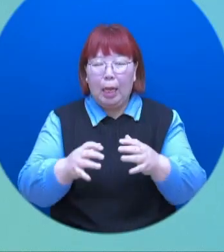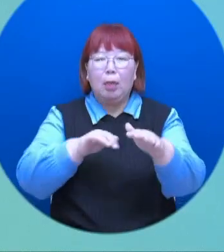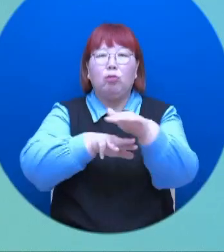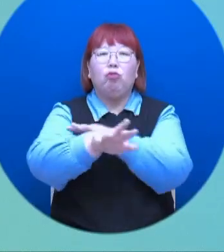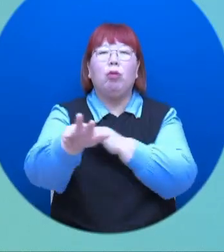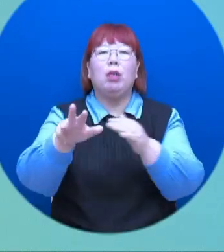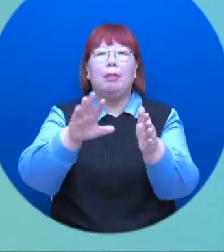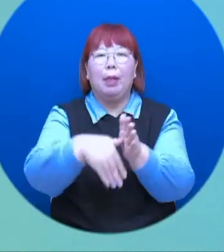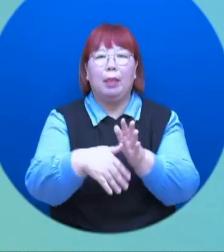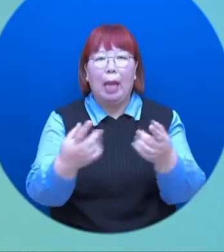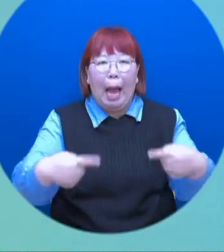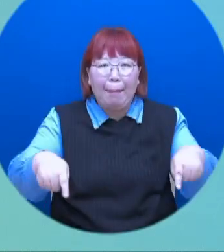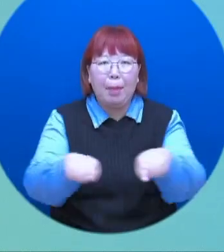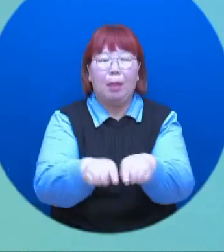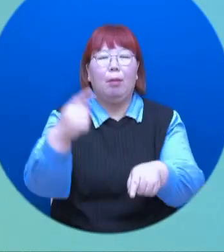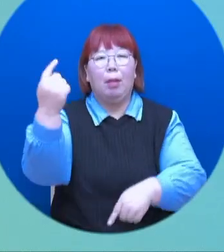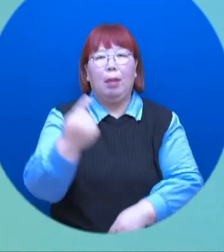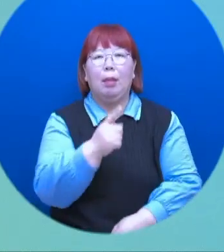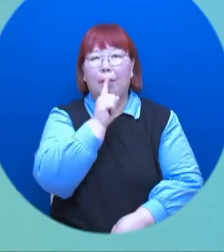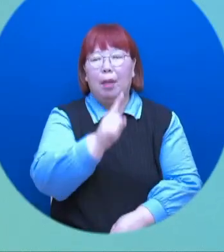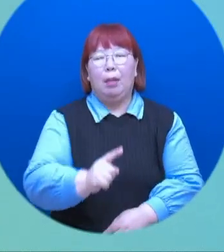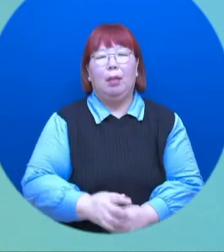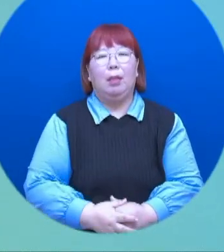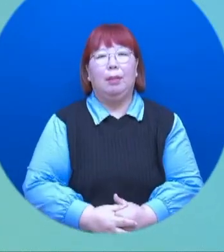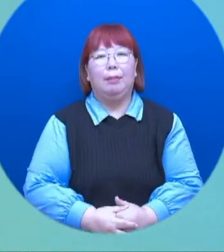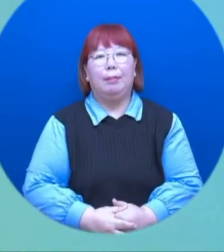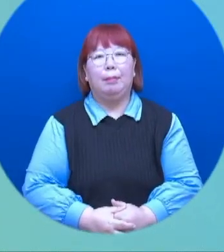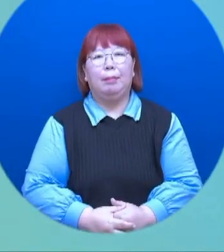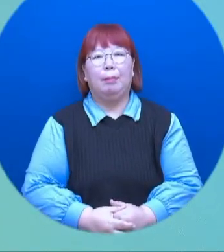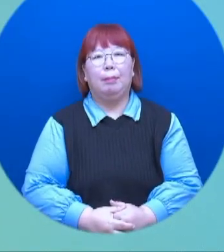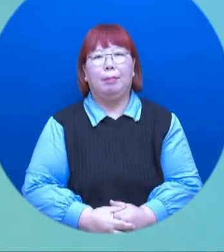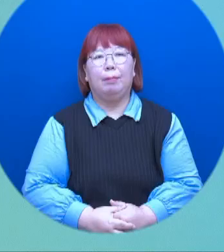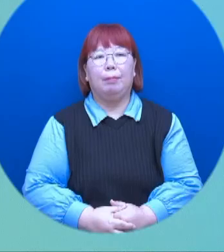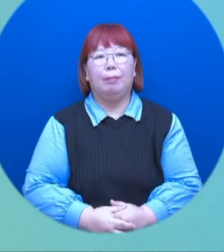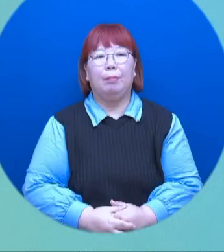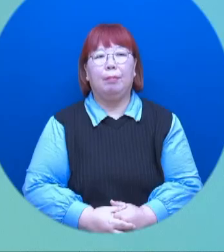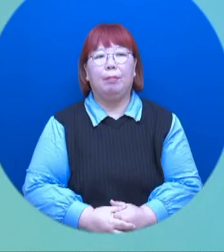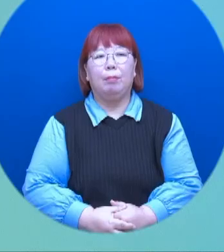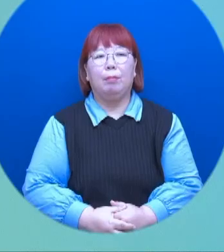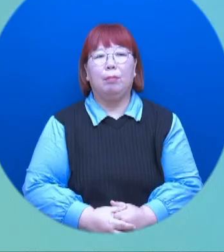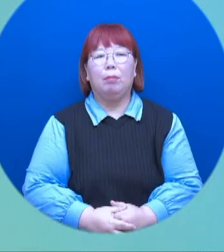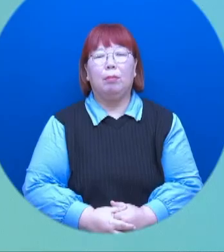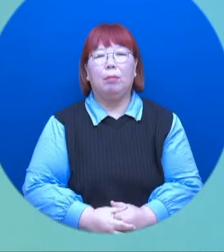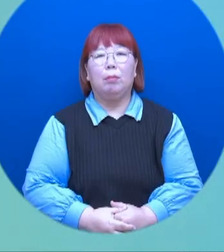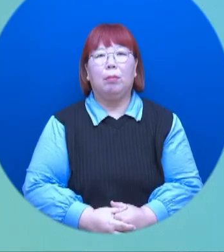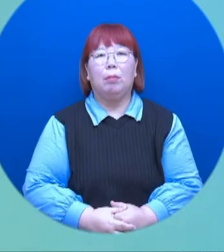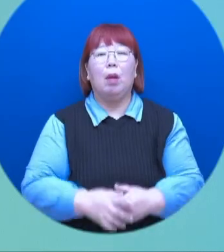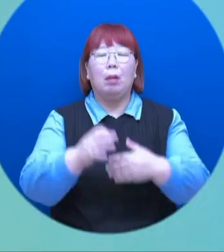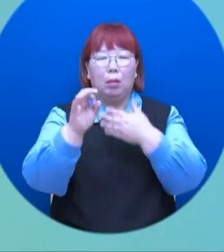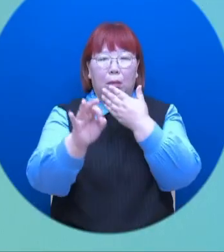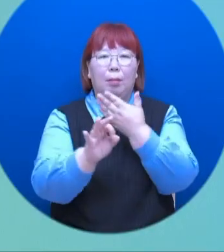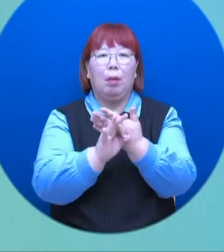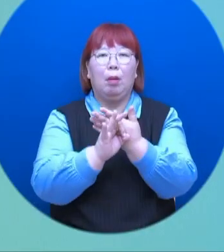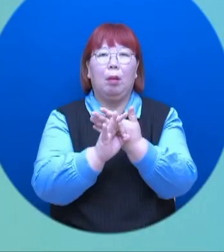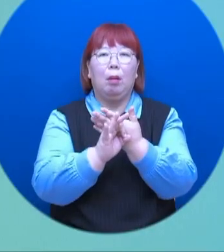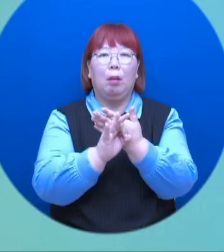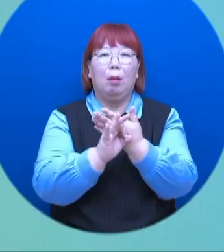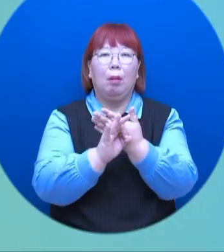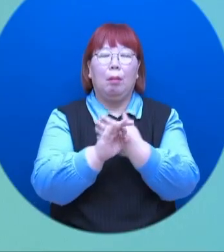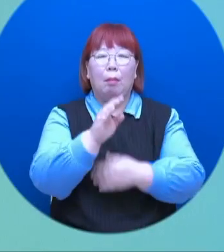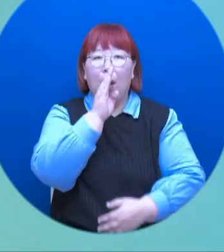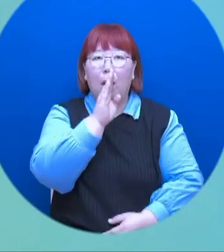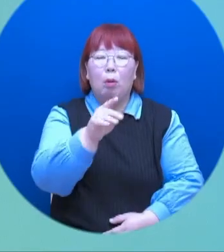때에 함께 왔다. 성경은 그렇게 기록을 하고 있는 거죠. 그렇다고 한다면 바로 이